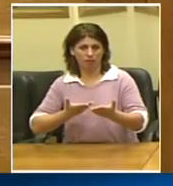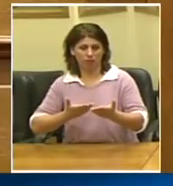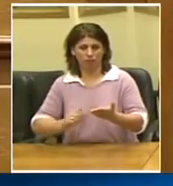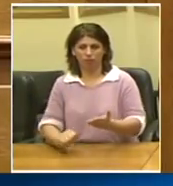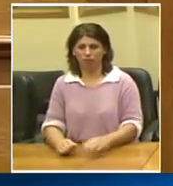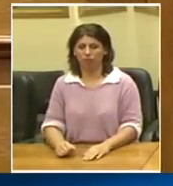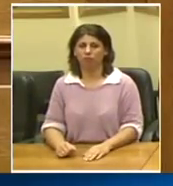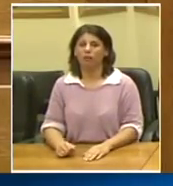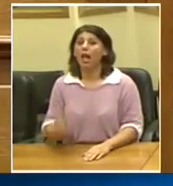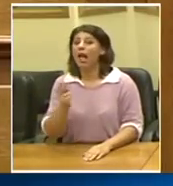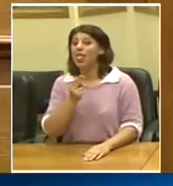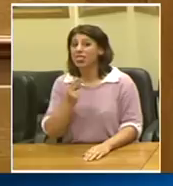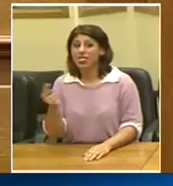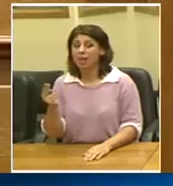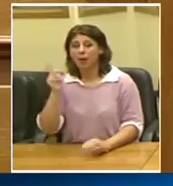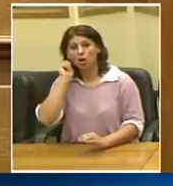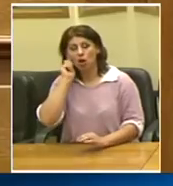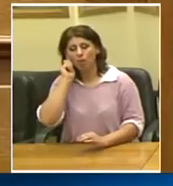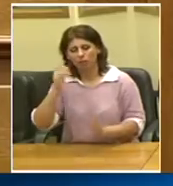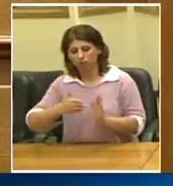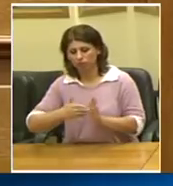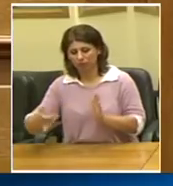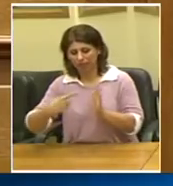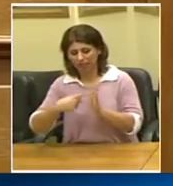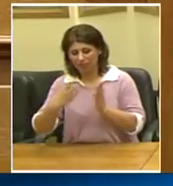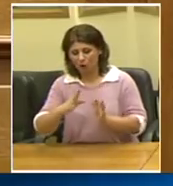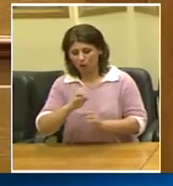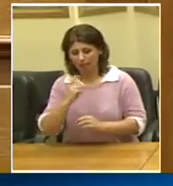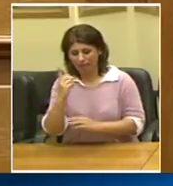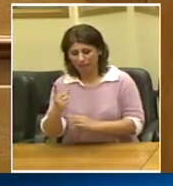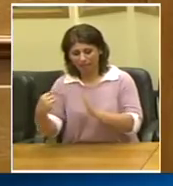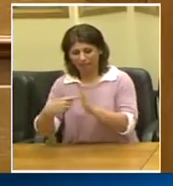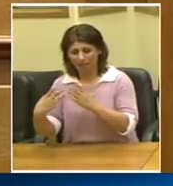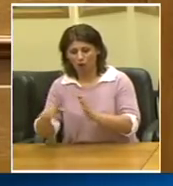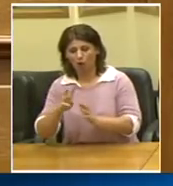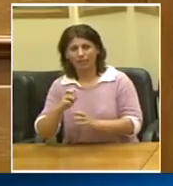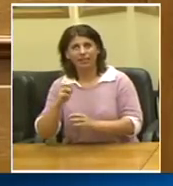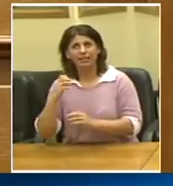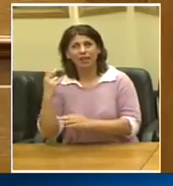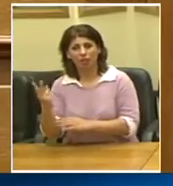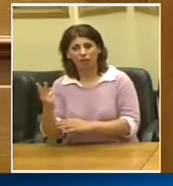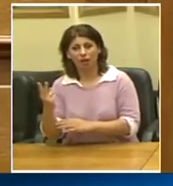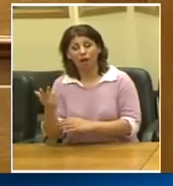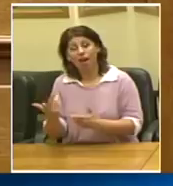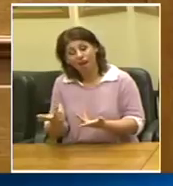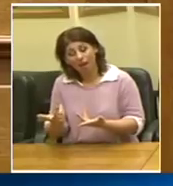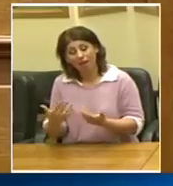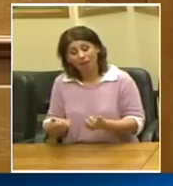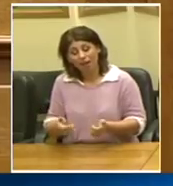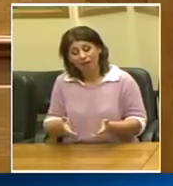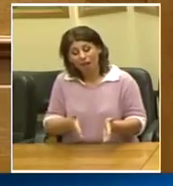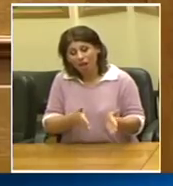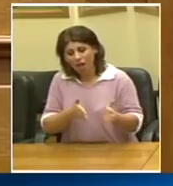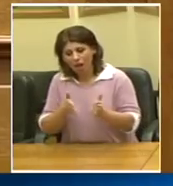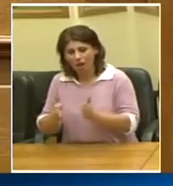για το θέμα του ονόματος την περίοδο 1991-92. Υπάρχει όμως και μια άλλη ιστορική αποτίμηση